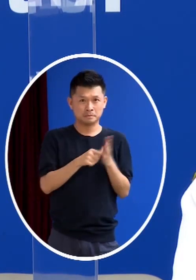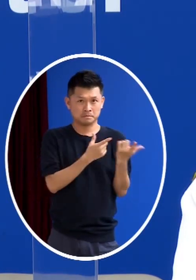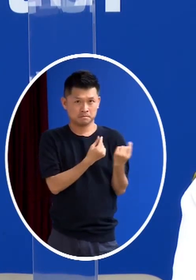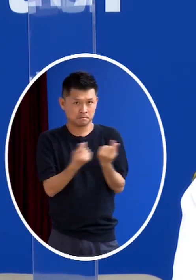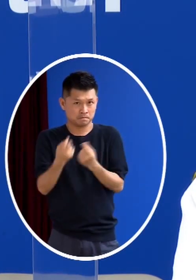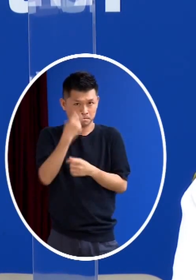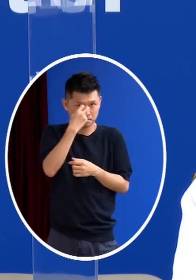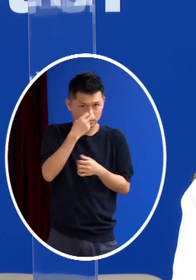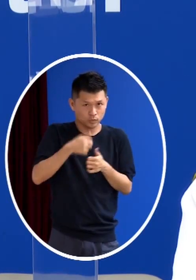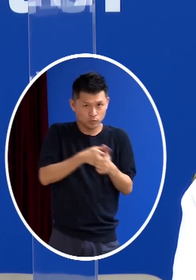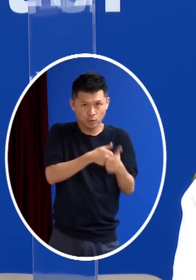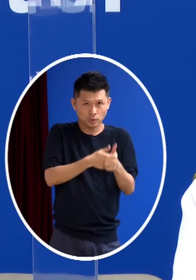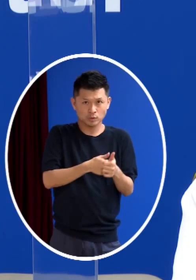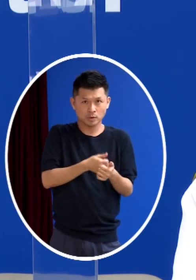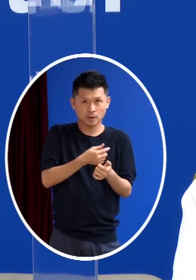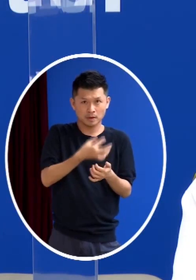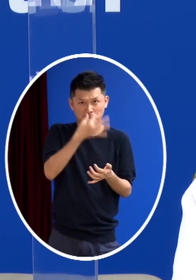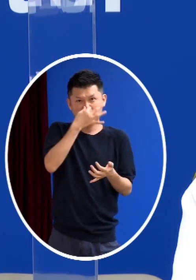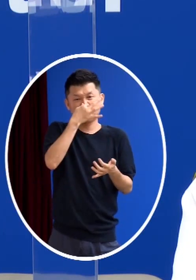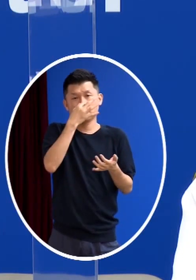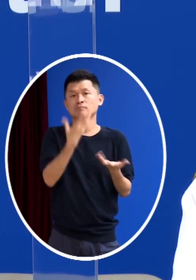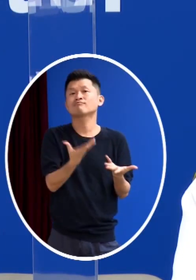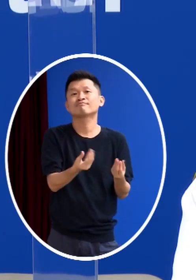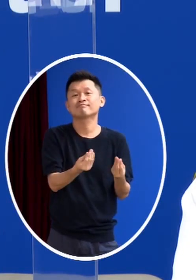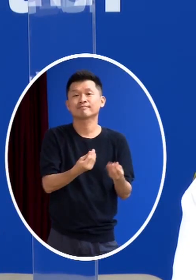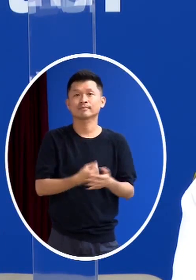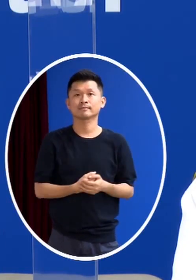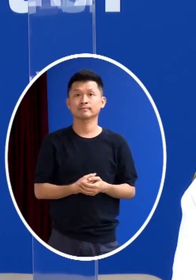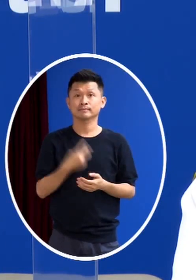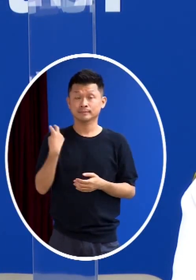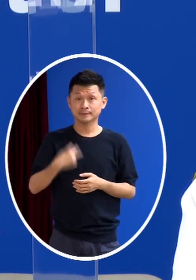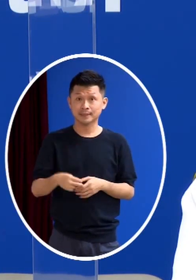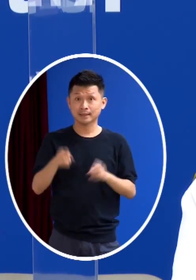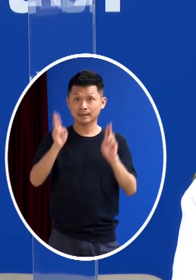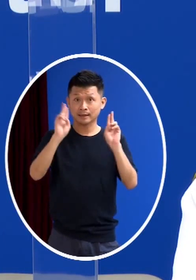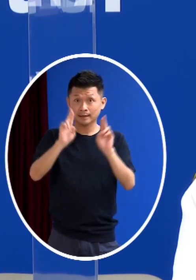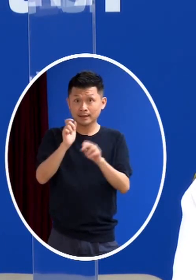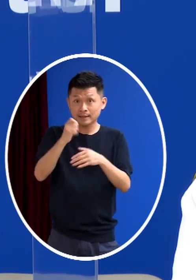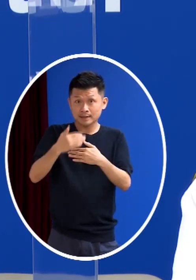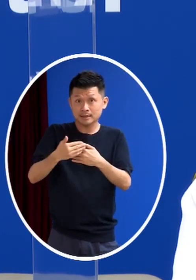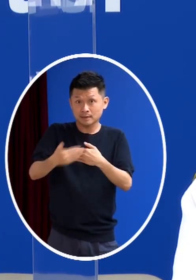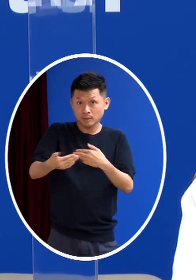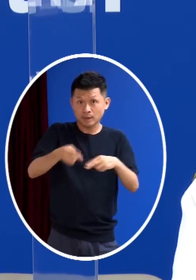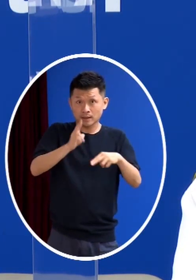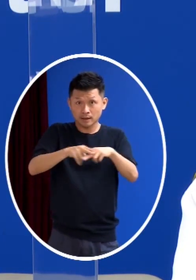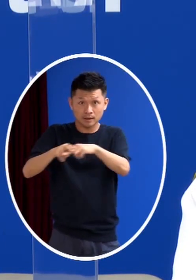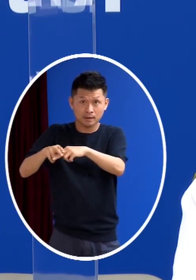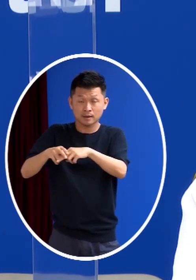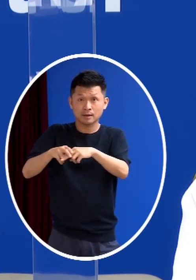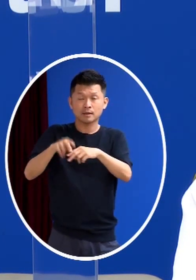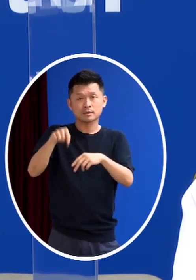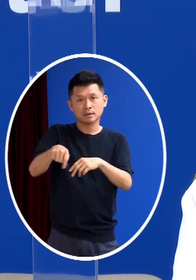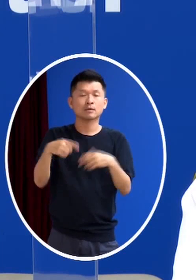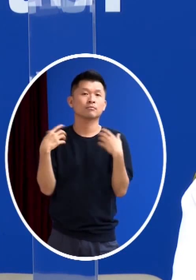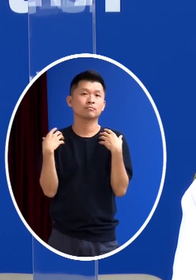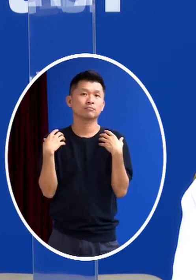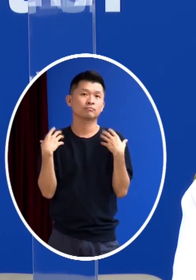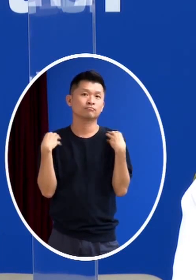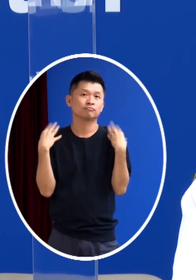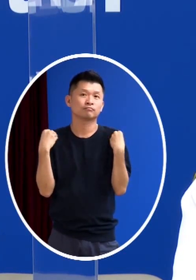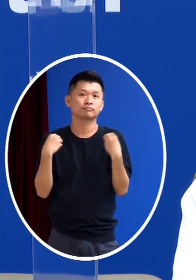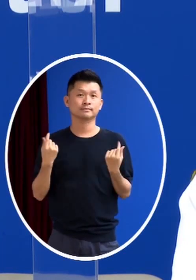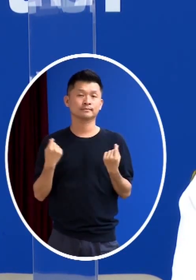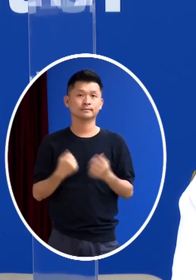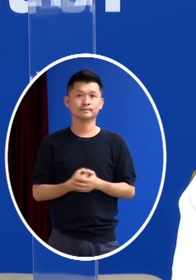这一第一点要说明。那第二个是我们的电子围篱的系统到目前为止都还是一样持续在做运